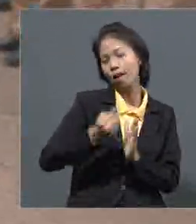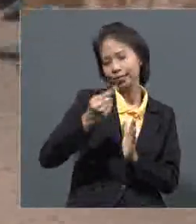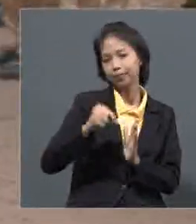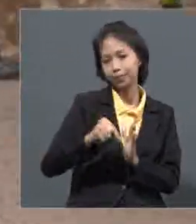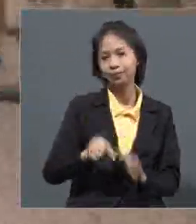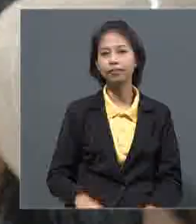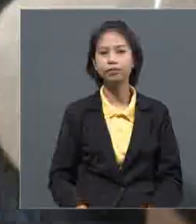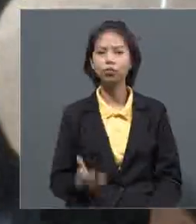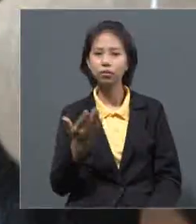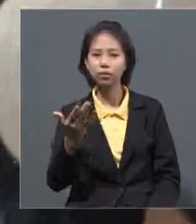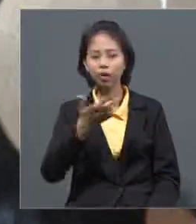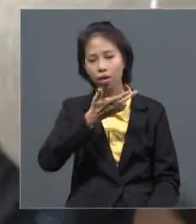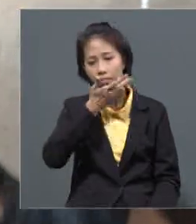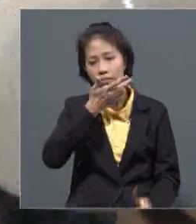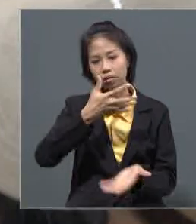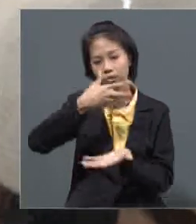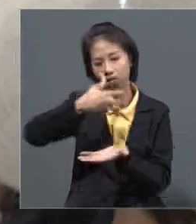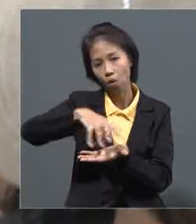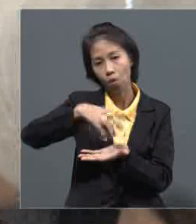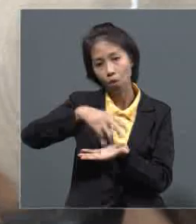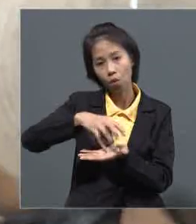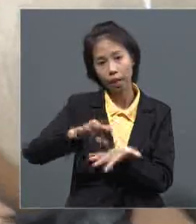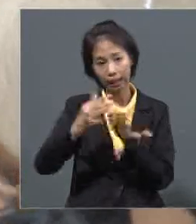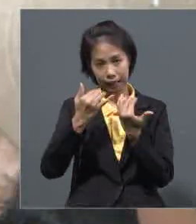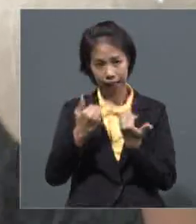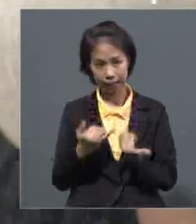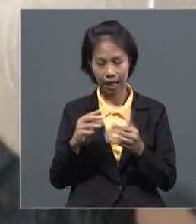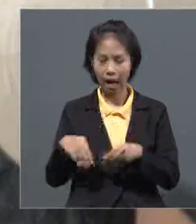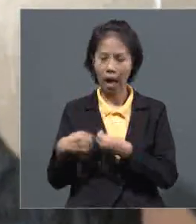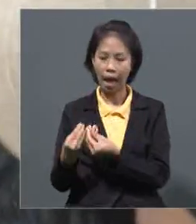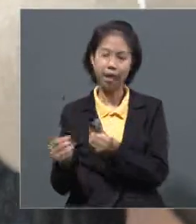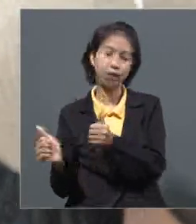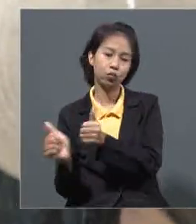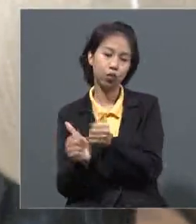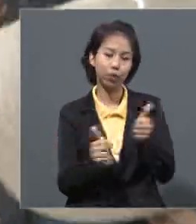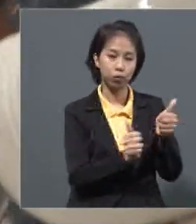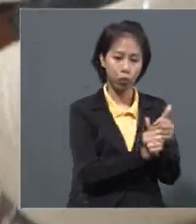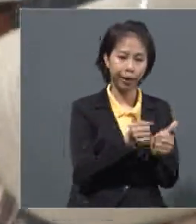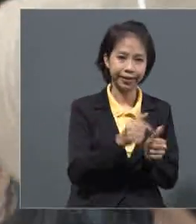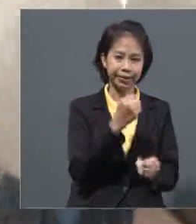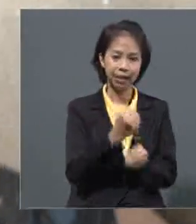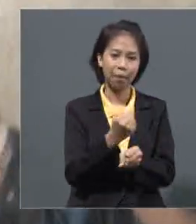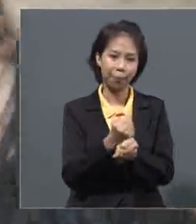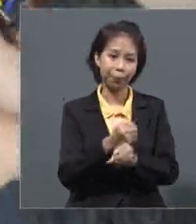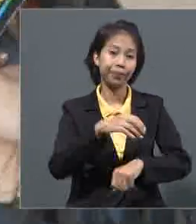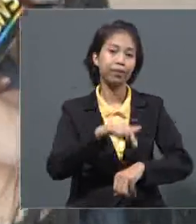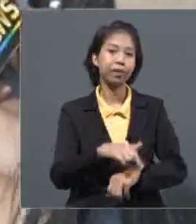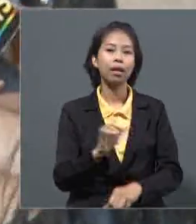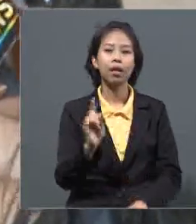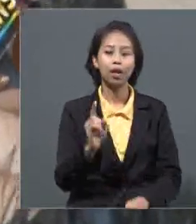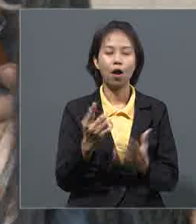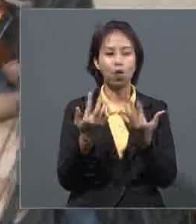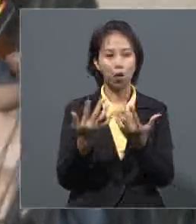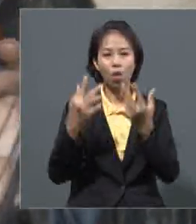คุณอนุทินก็บอกนะครับว่าสำหรับการแบ่งหน้าที่ให้รัฐมนตรีช่วยแต่ละท่านนั้นจะพิจารณาหลังจากที่นายกรัฐม